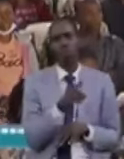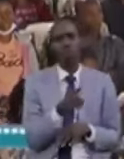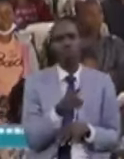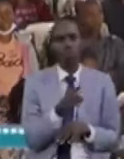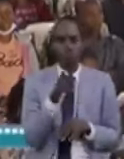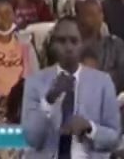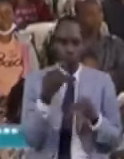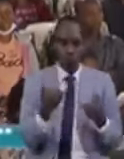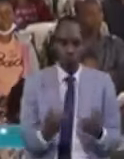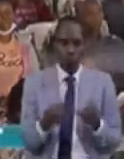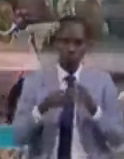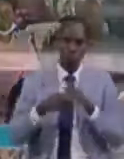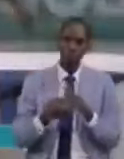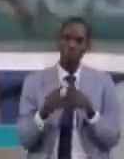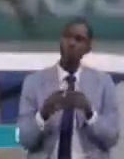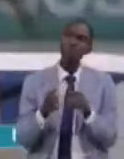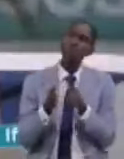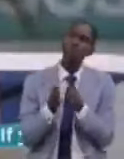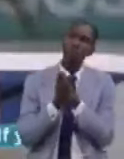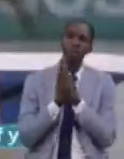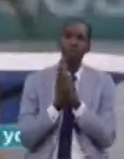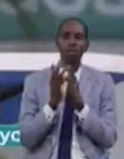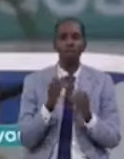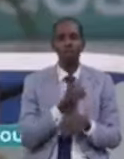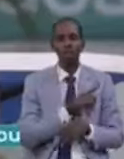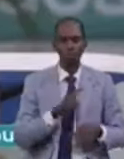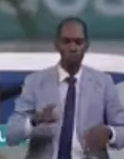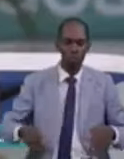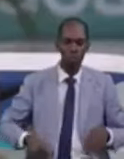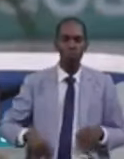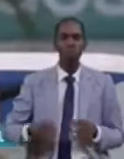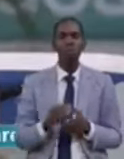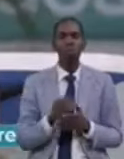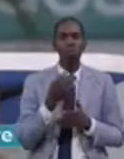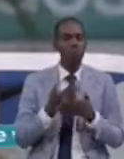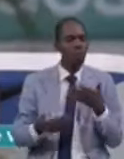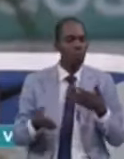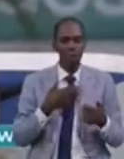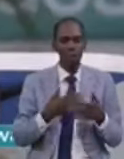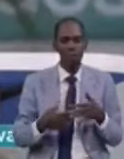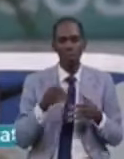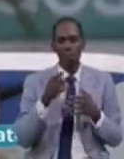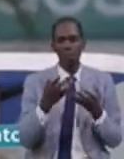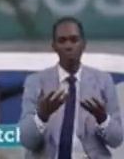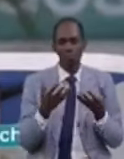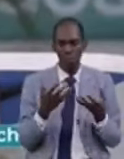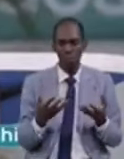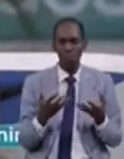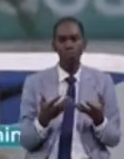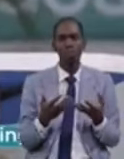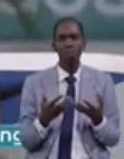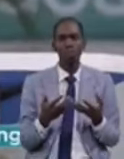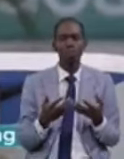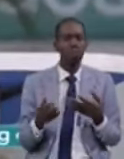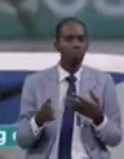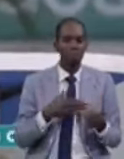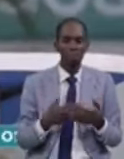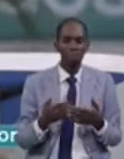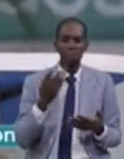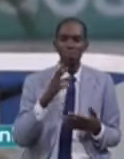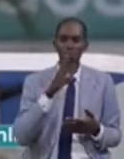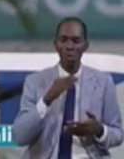priez parler à Dieu que vous soyez nouveau que vous soyez un ancien membre parlez à Dieu une